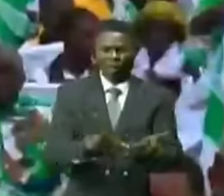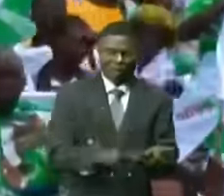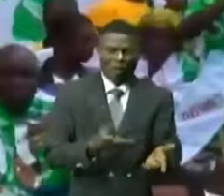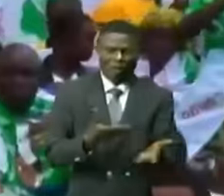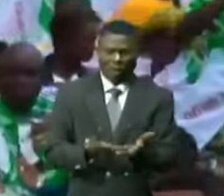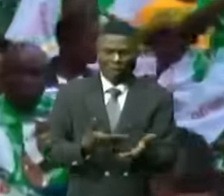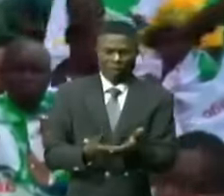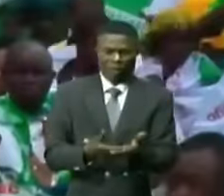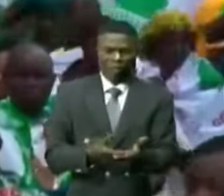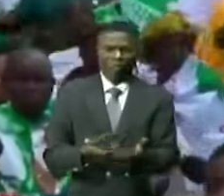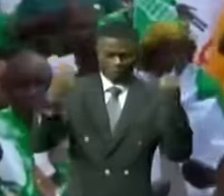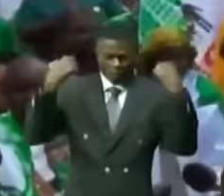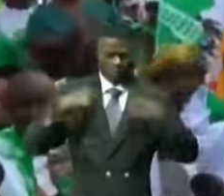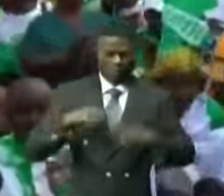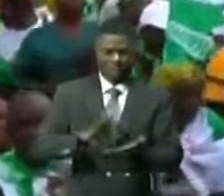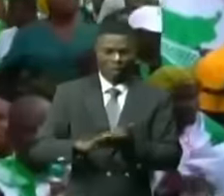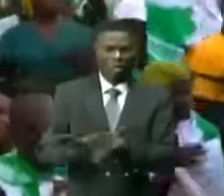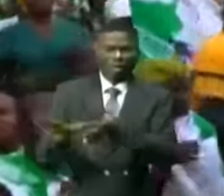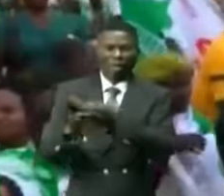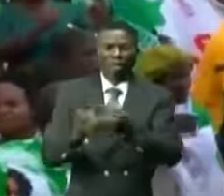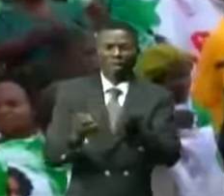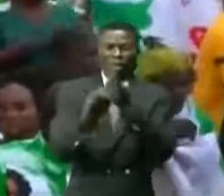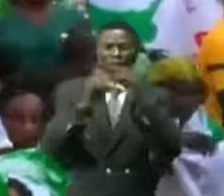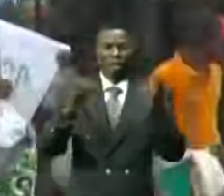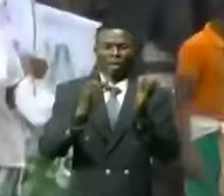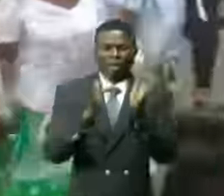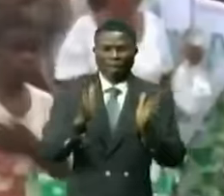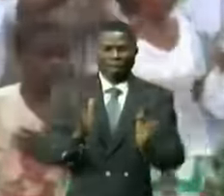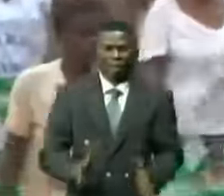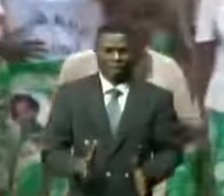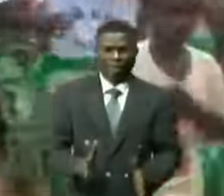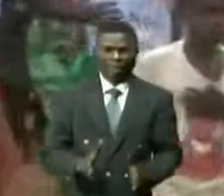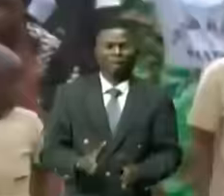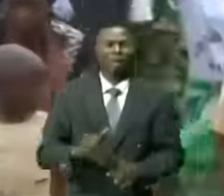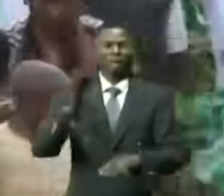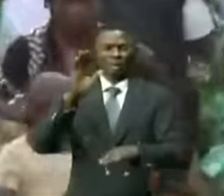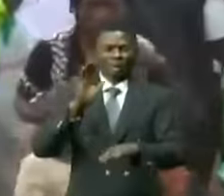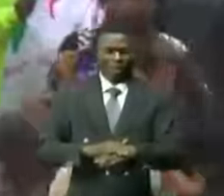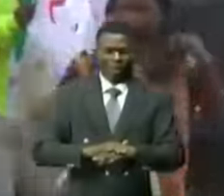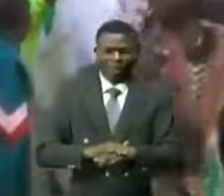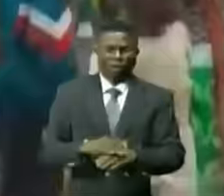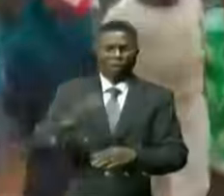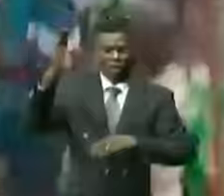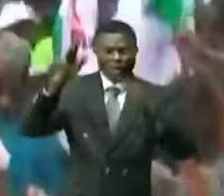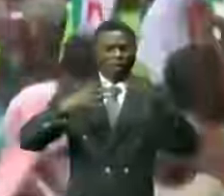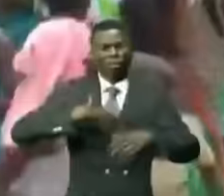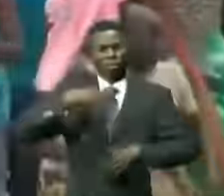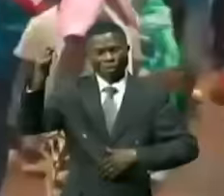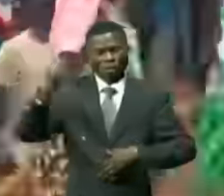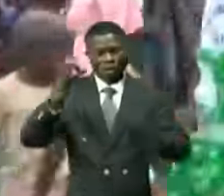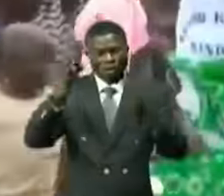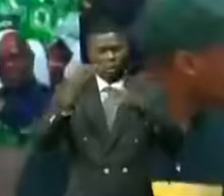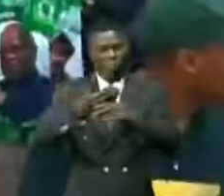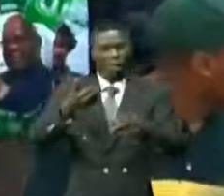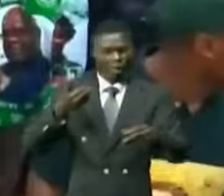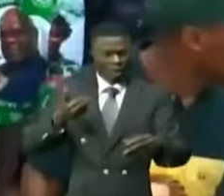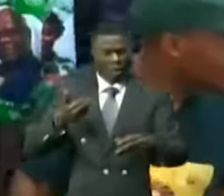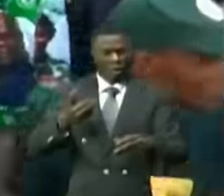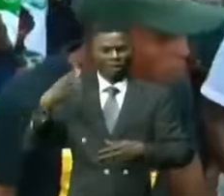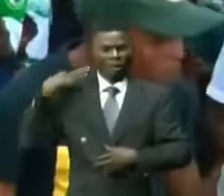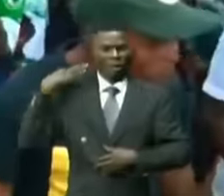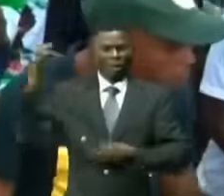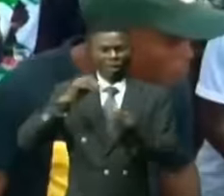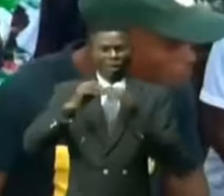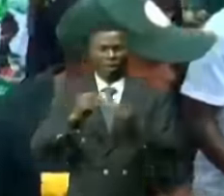particulier, vêtue aux couleurs des chrétiens du Congo, a bravé la pluie, met en avant-plan le candidat